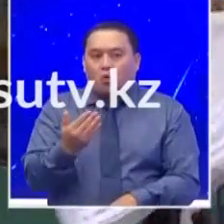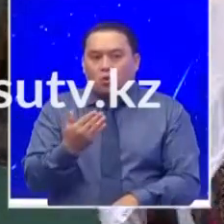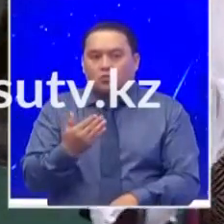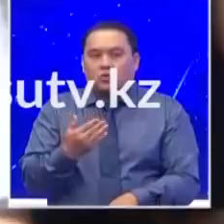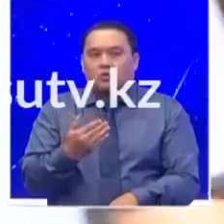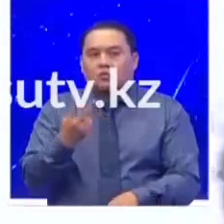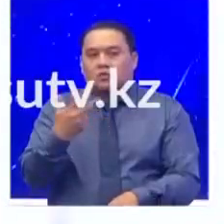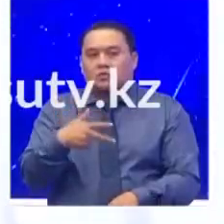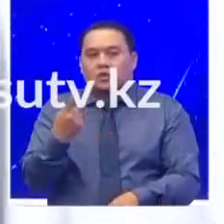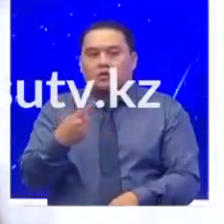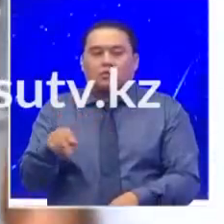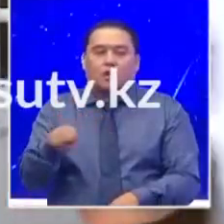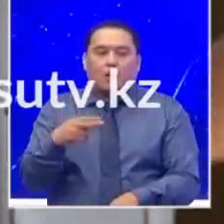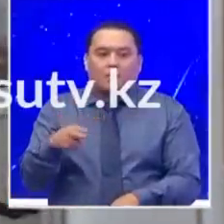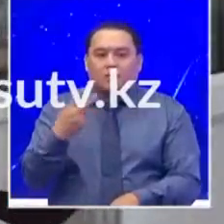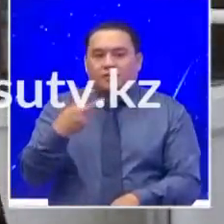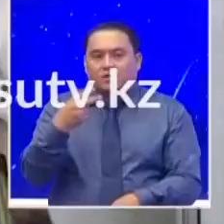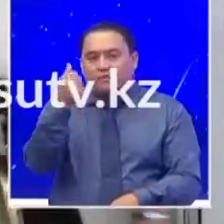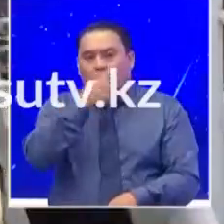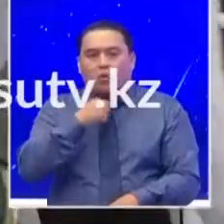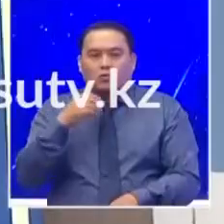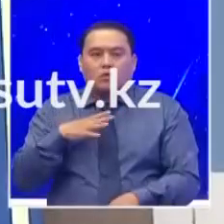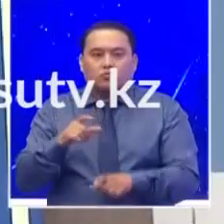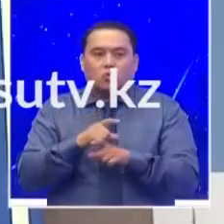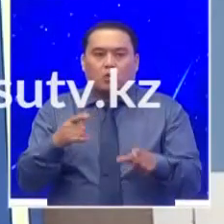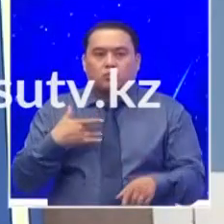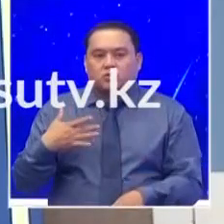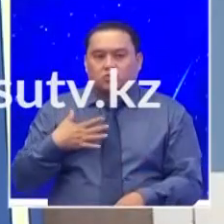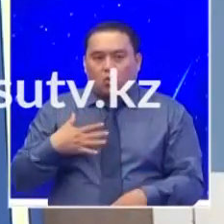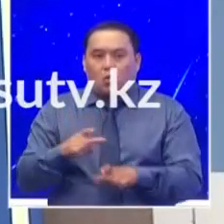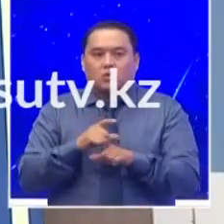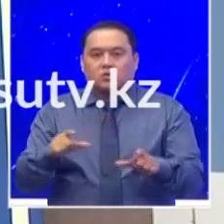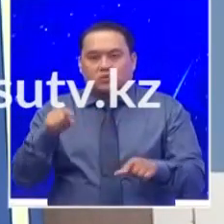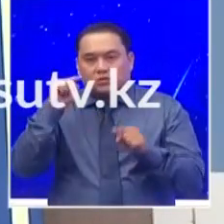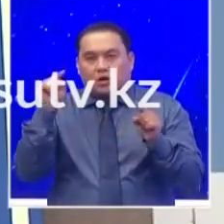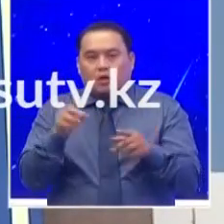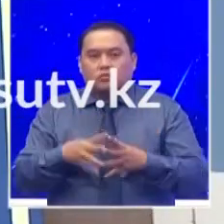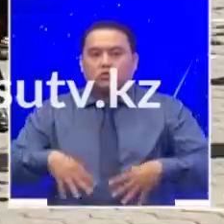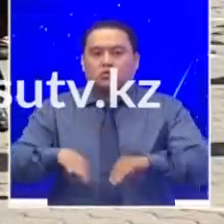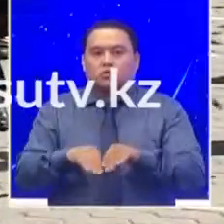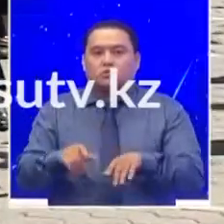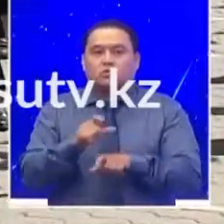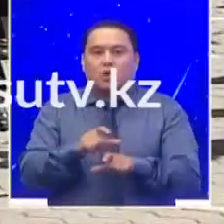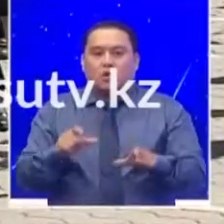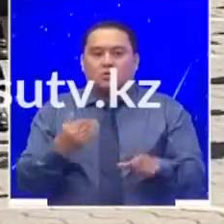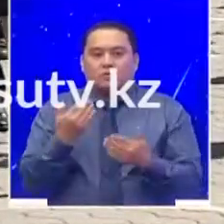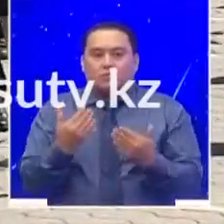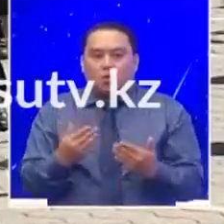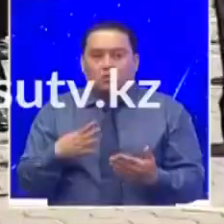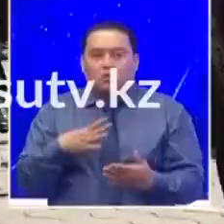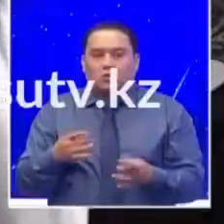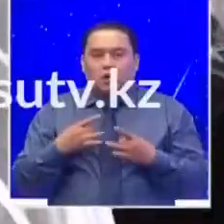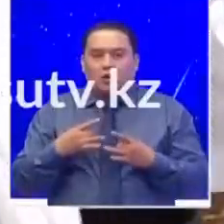от 31 декабря 2020 года школе присвоено имя известного общественного деятеля. Сегодня